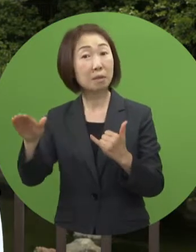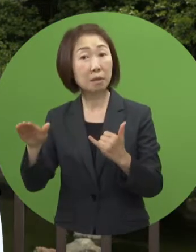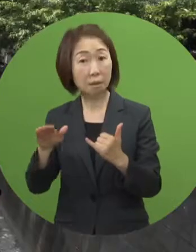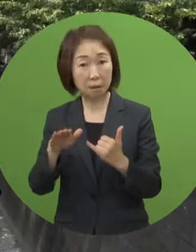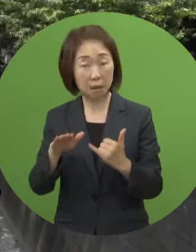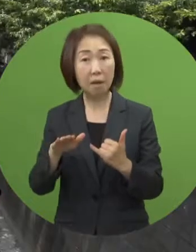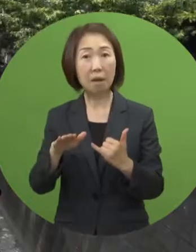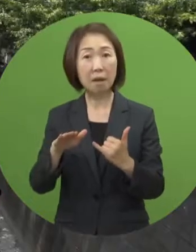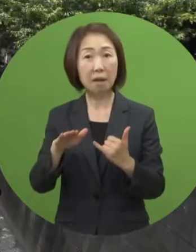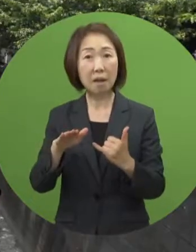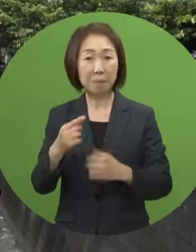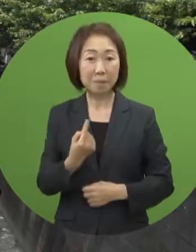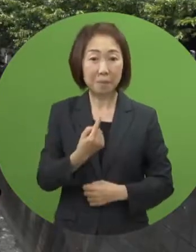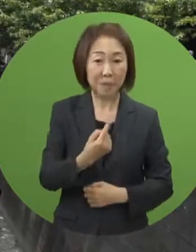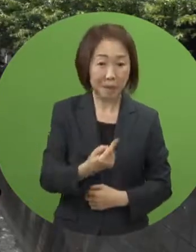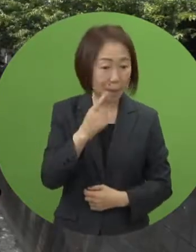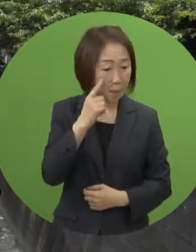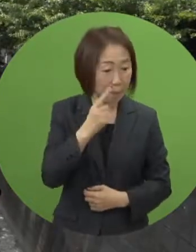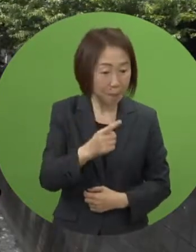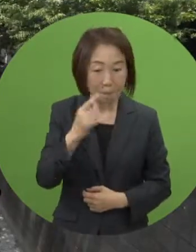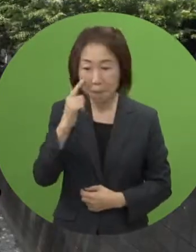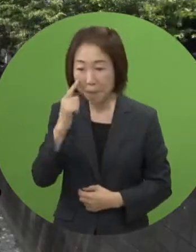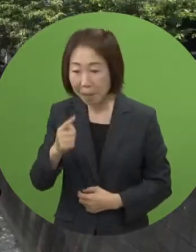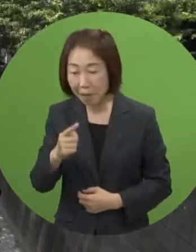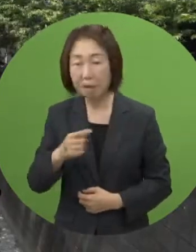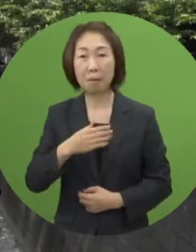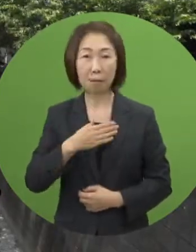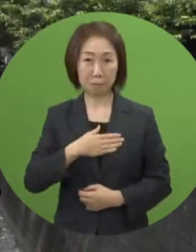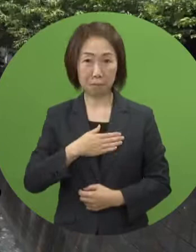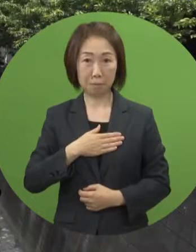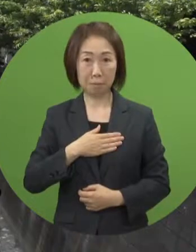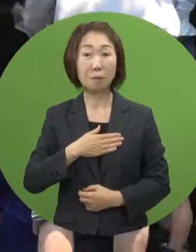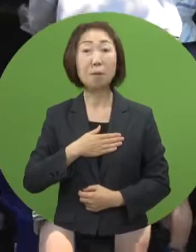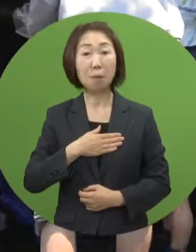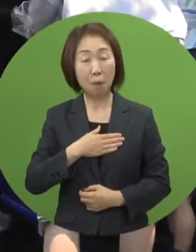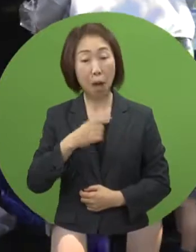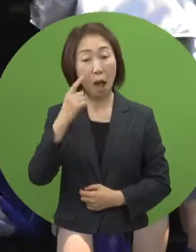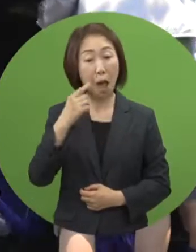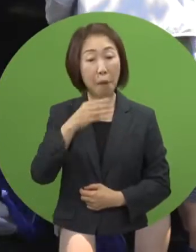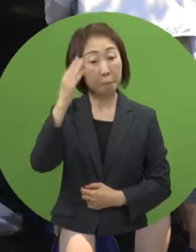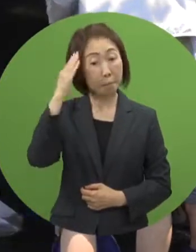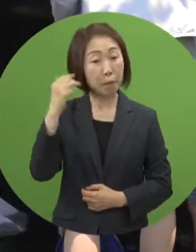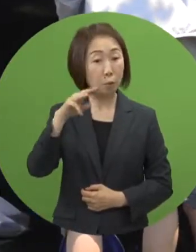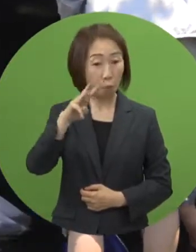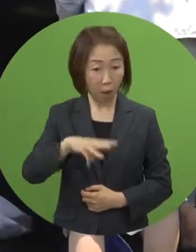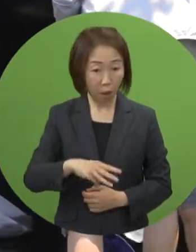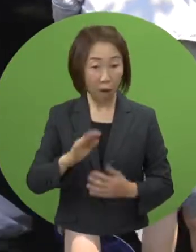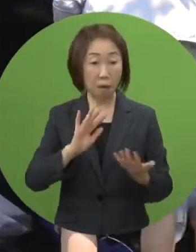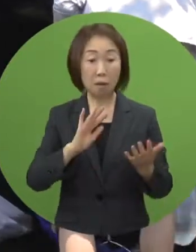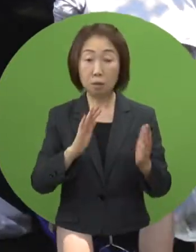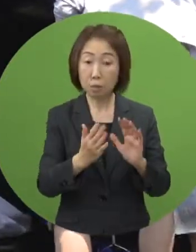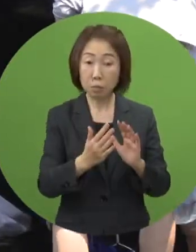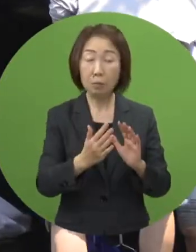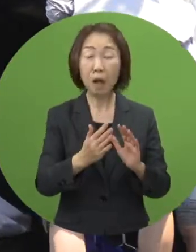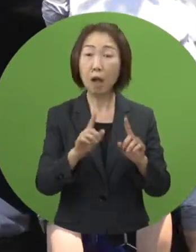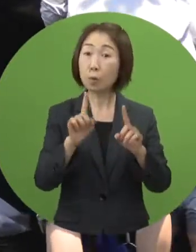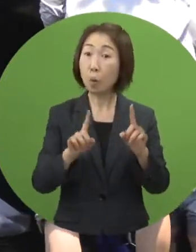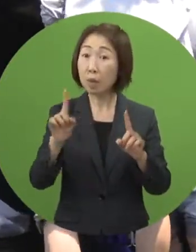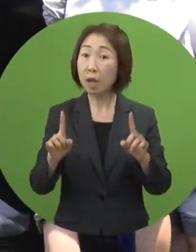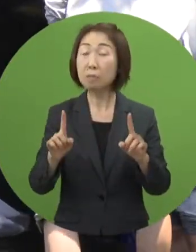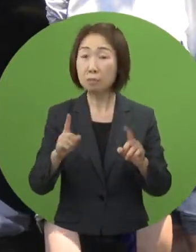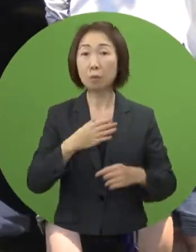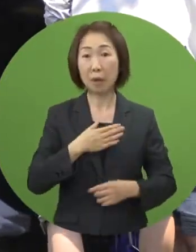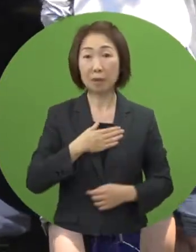んが直に確認することによって、目黒川こういうふうに変化しているよというのが統計的にも見れる